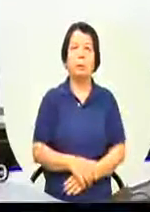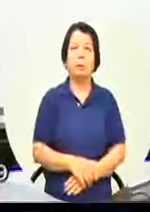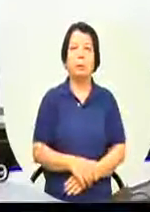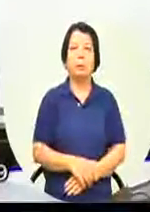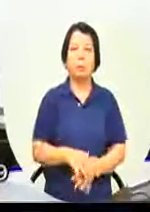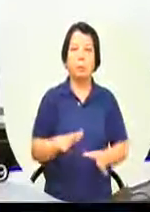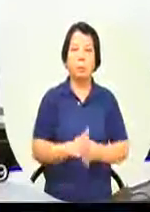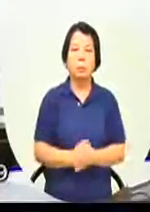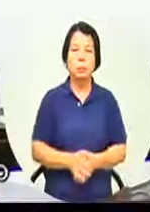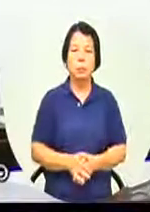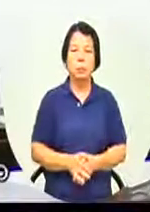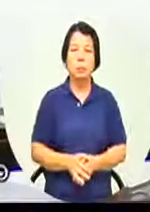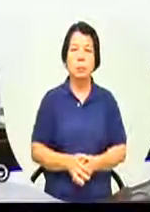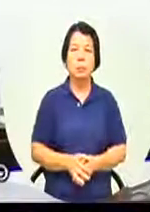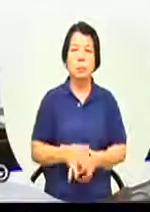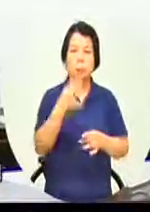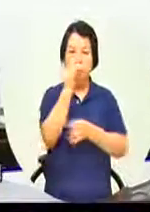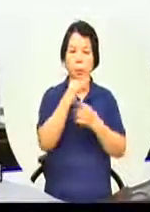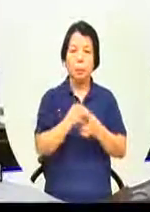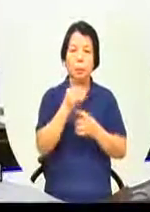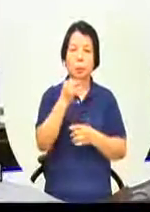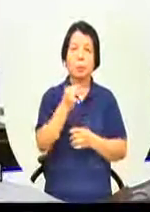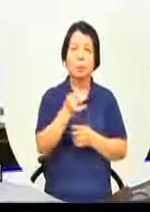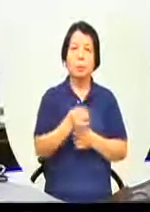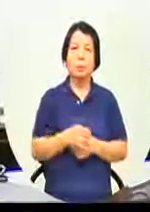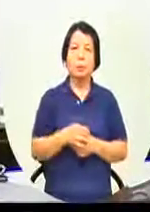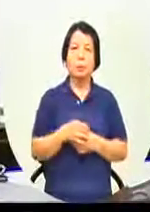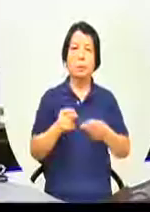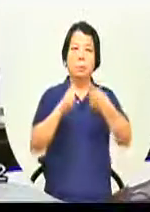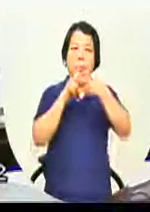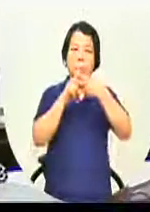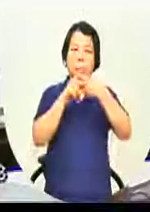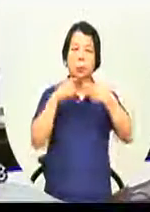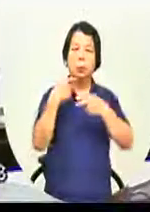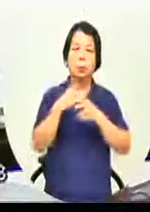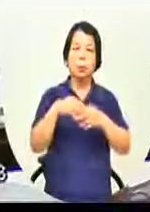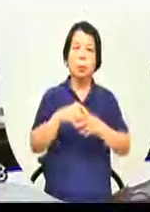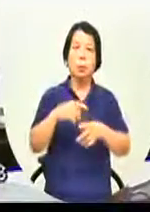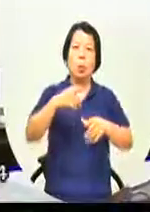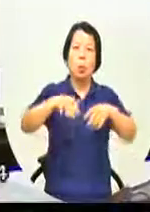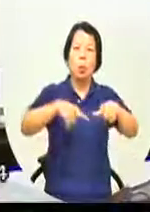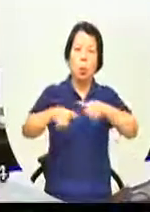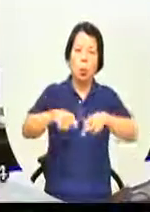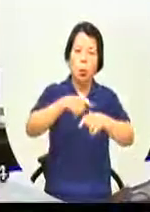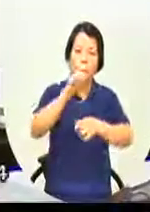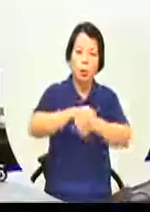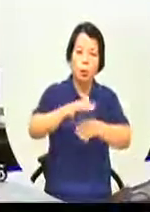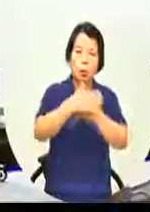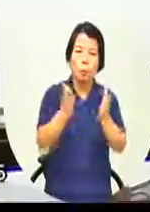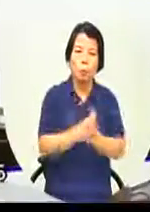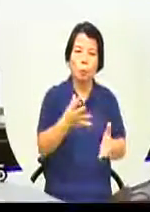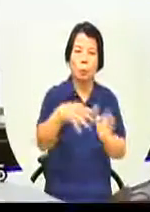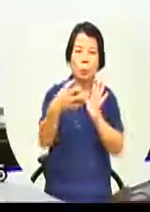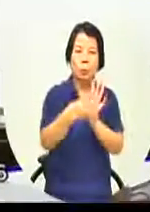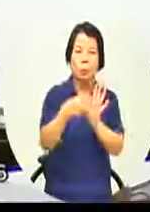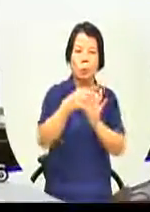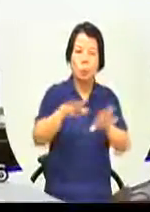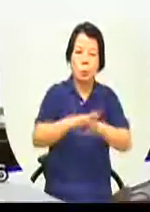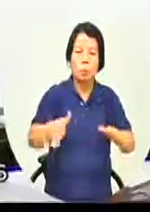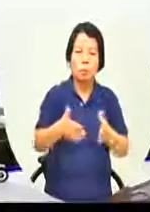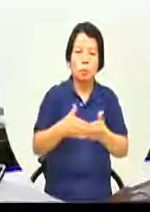普的这个安全蔬果的标章，在合并之前是1800公顷，到现在